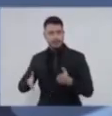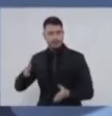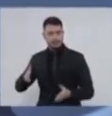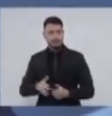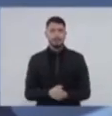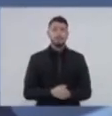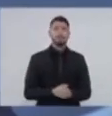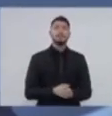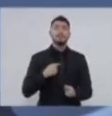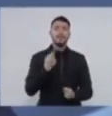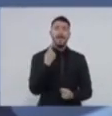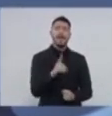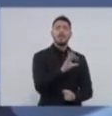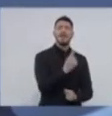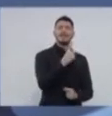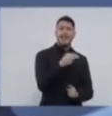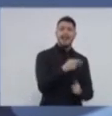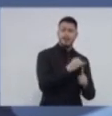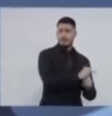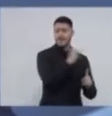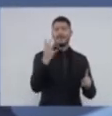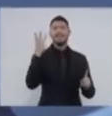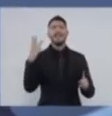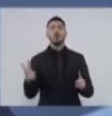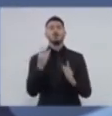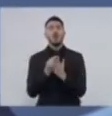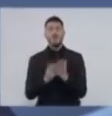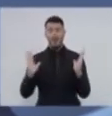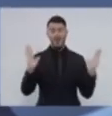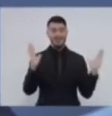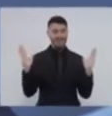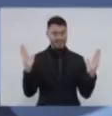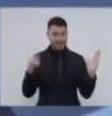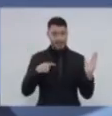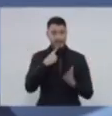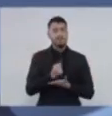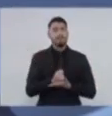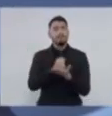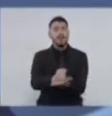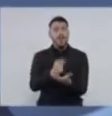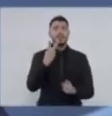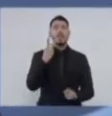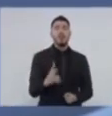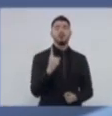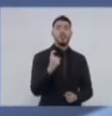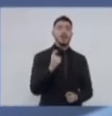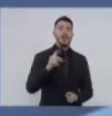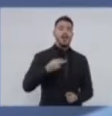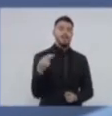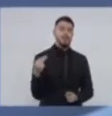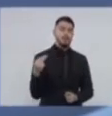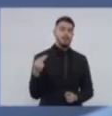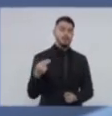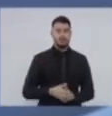κατανάλωση από 151 έως 300 kw επιδοτούμε με 210€ αν mw από 110€ το